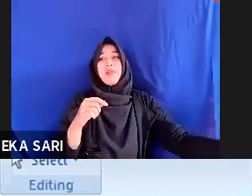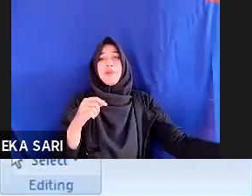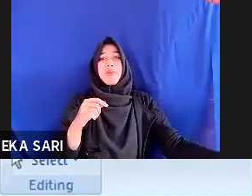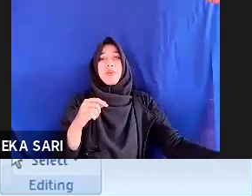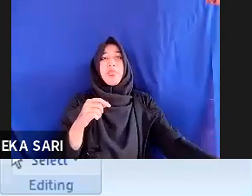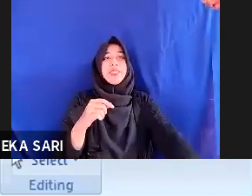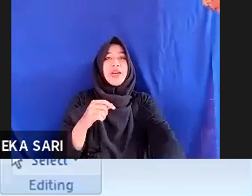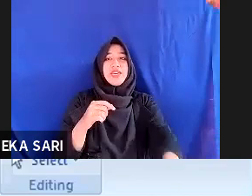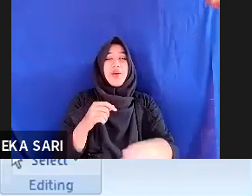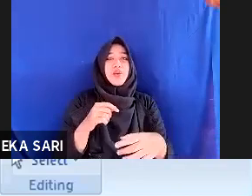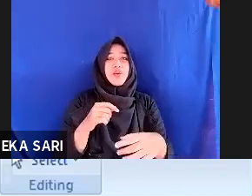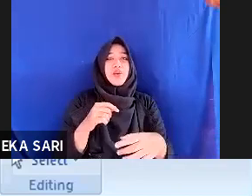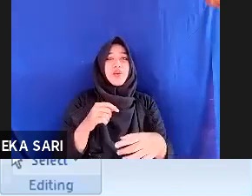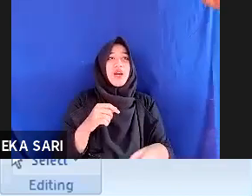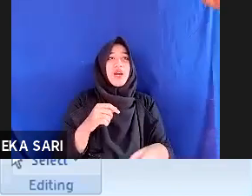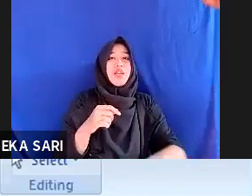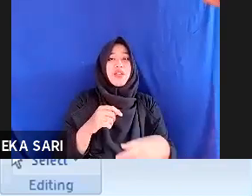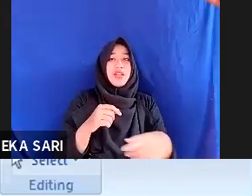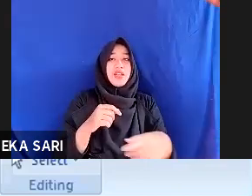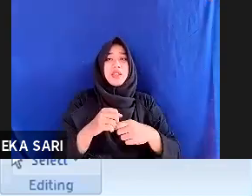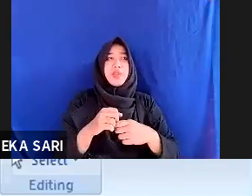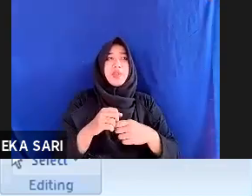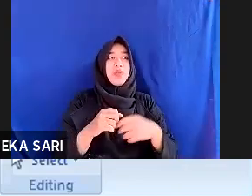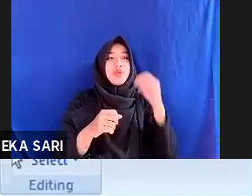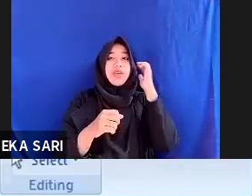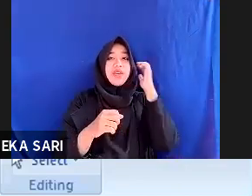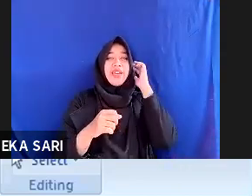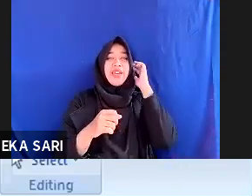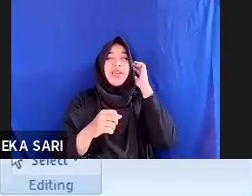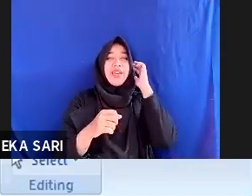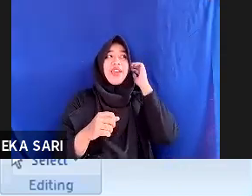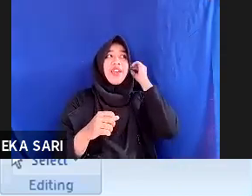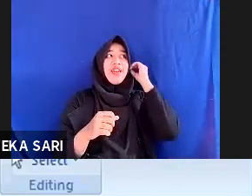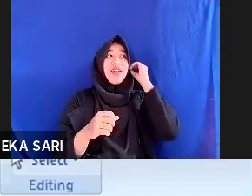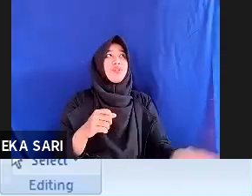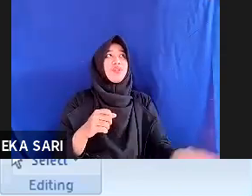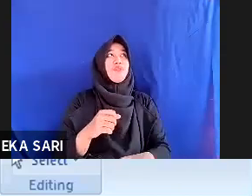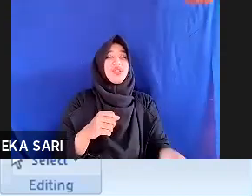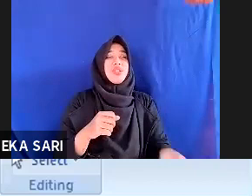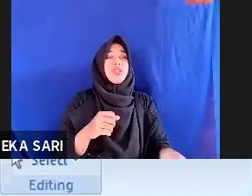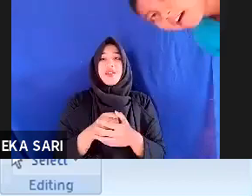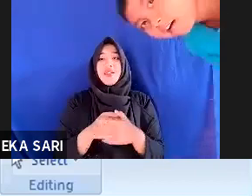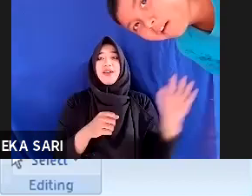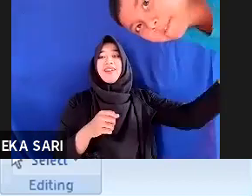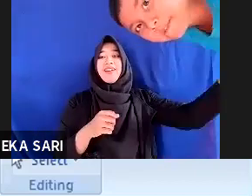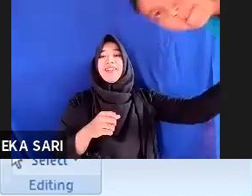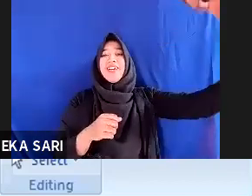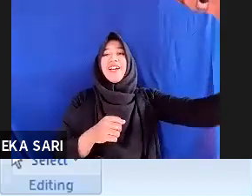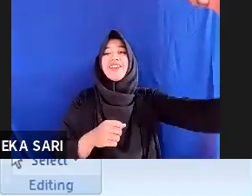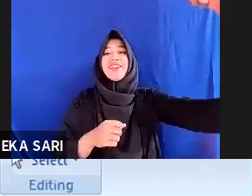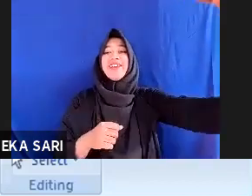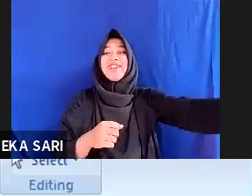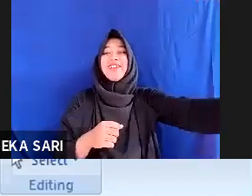bersama-sama memenuhi kebutuhan masyarakat itu ya melalui swasta, tapi negara sebagai regulator tidak keluar dari apa